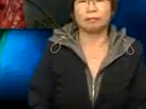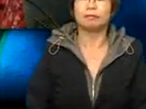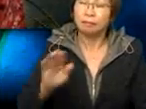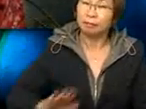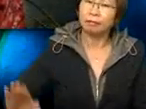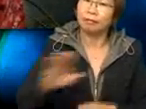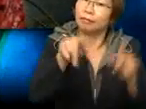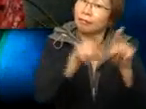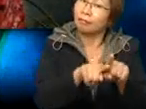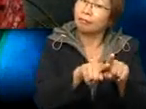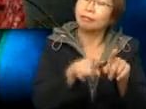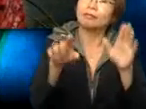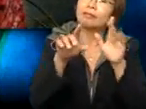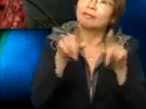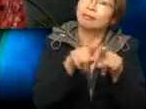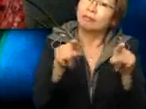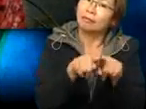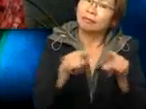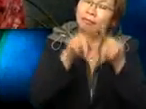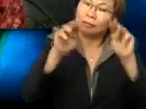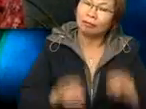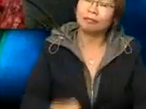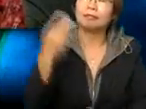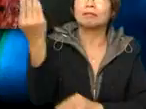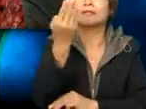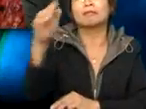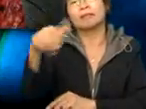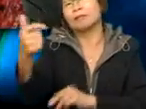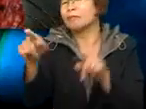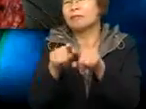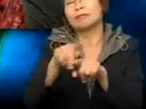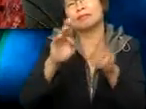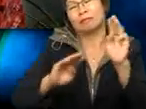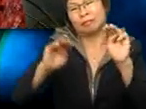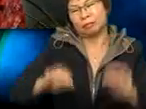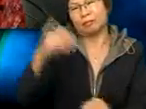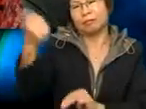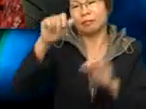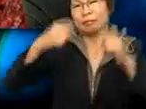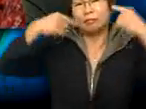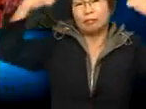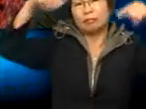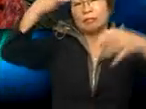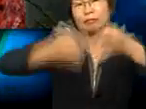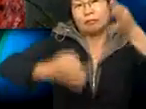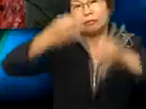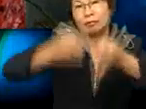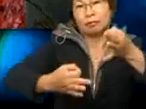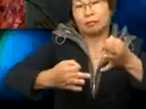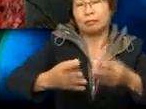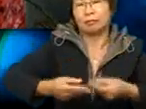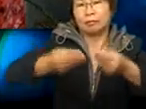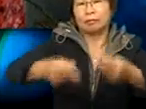Mereka juga seperti manusia biasa lain boleh berjaya sekiranya